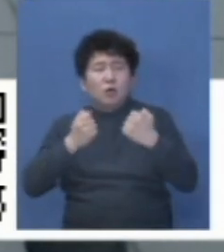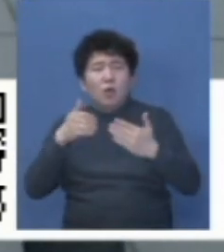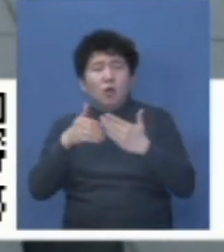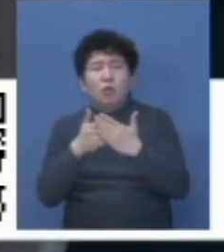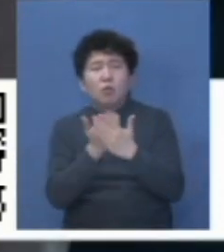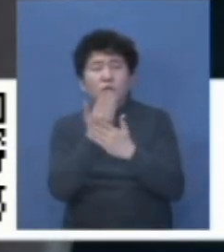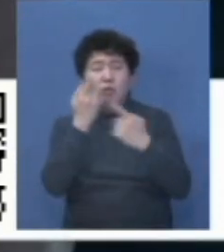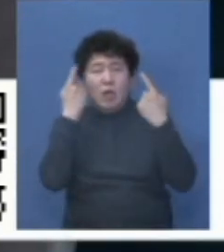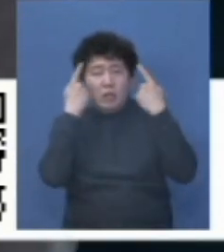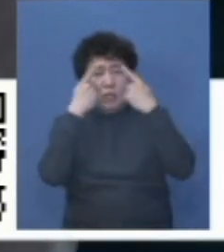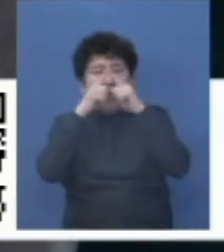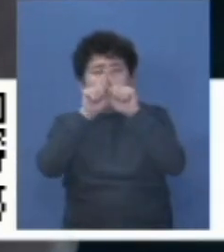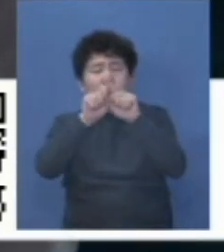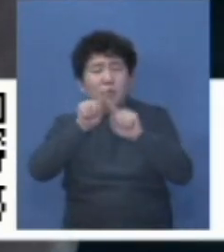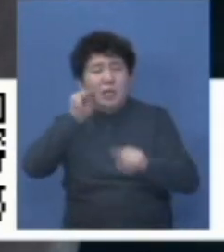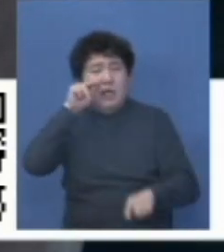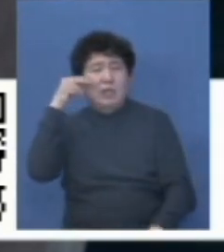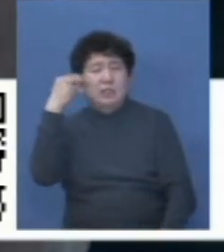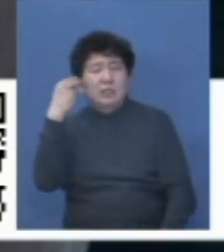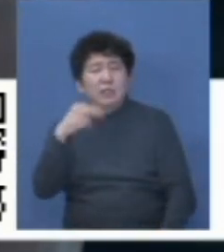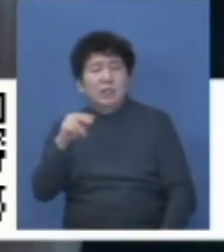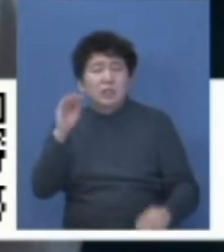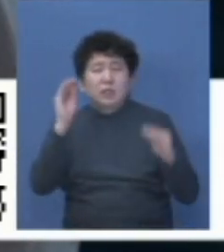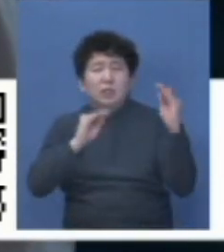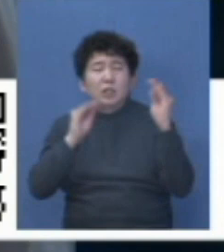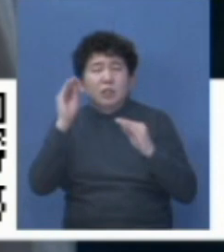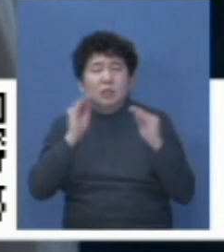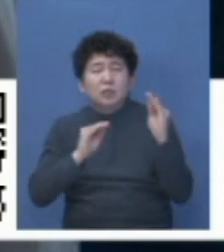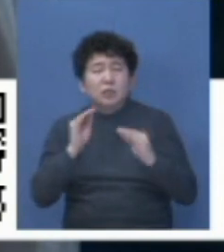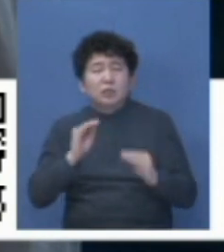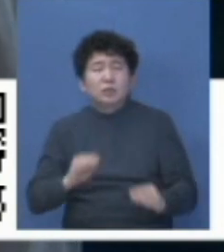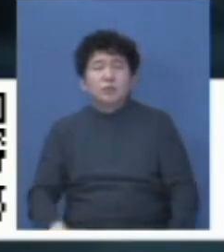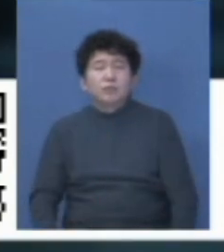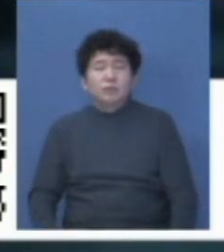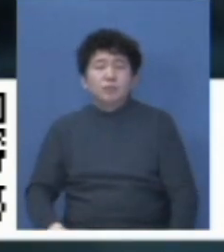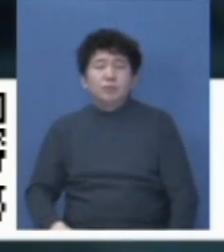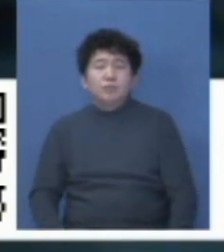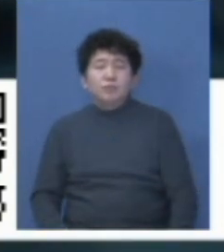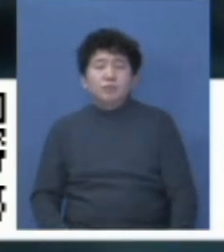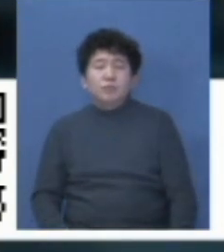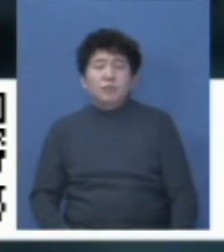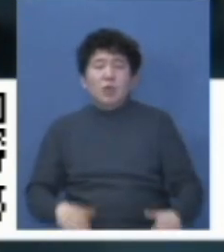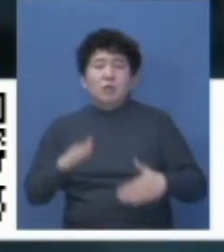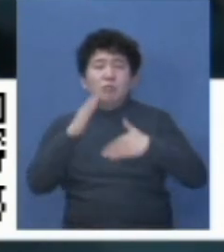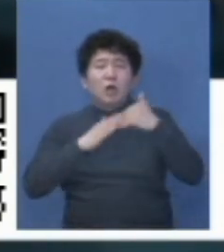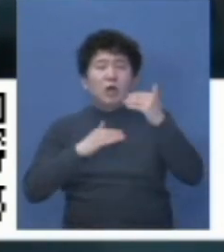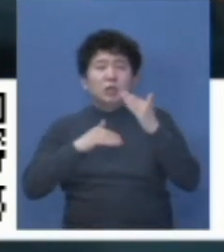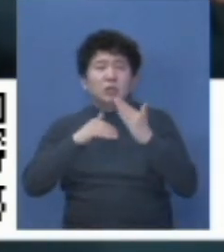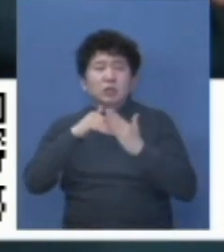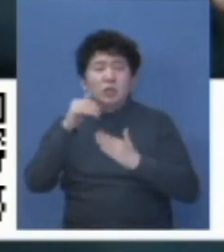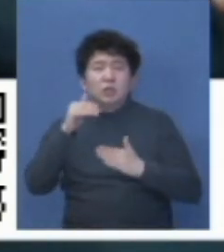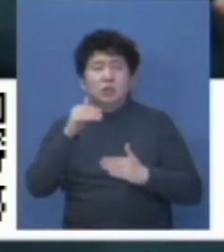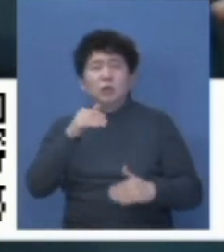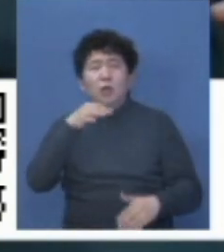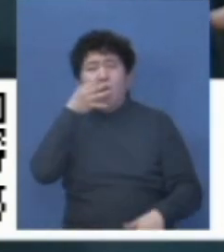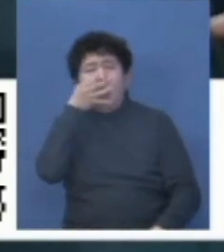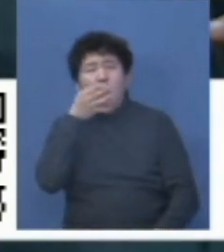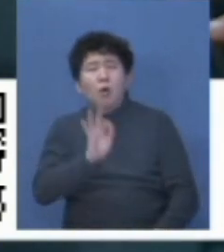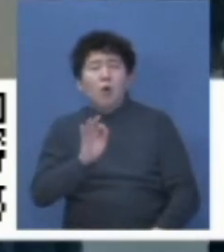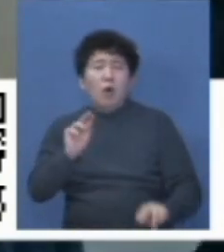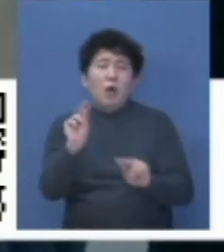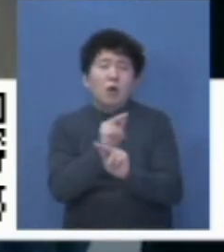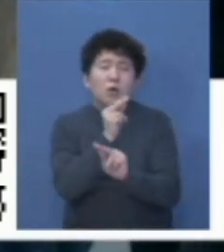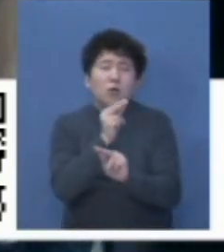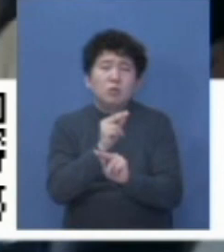китайского оборудования. Представленное в центре оборудование позволяет получать практические навыки по техническому обслуживанию, ремонту и